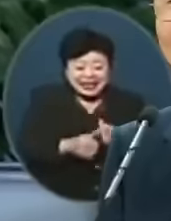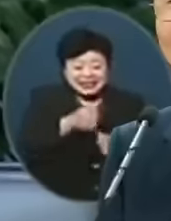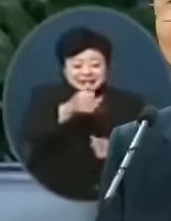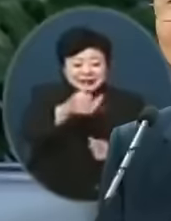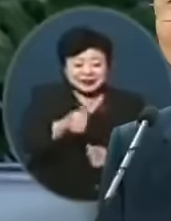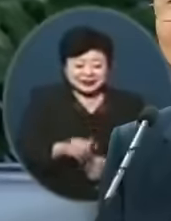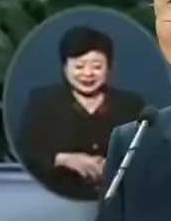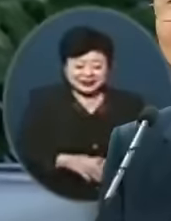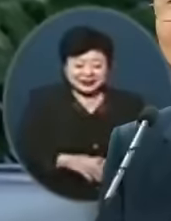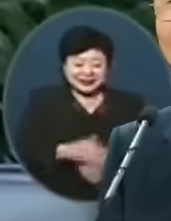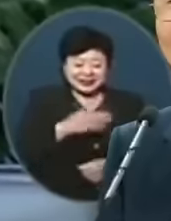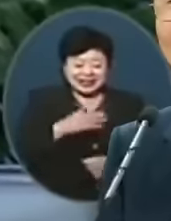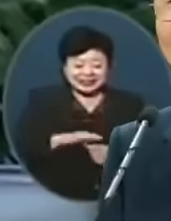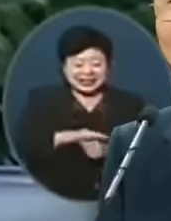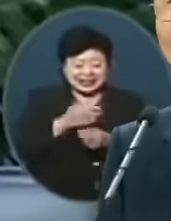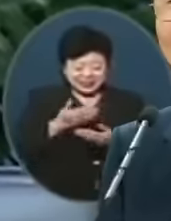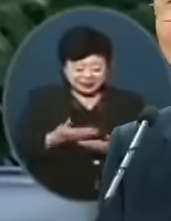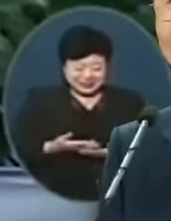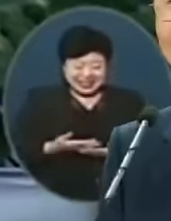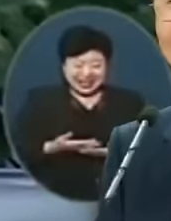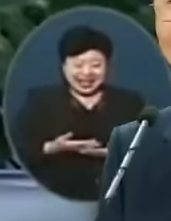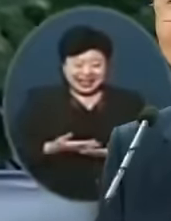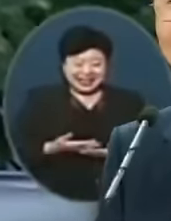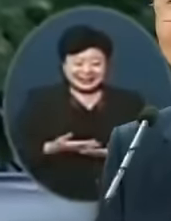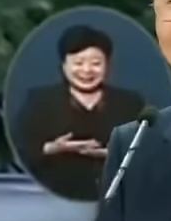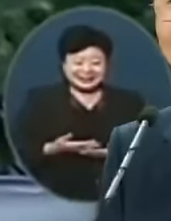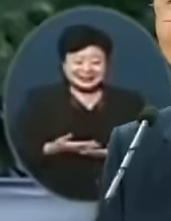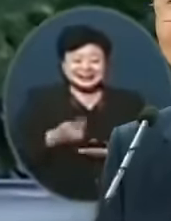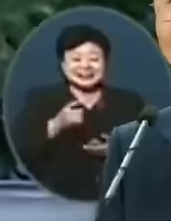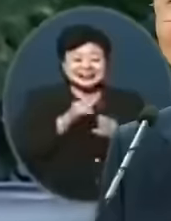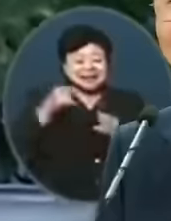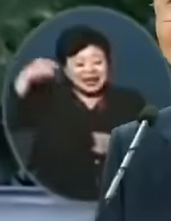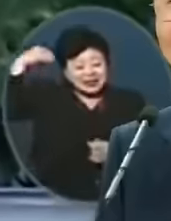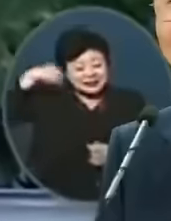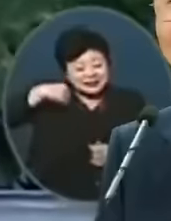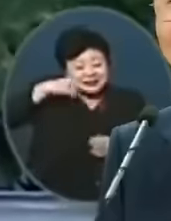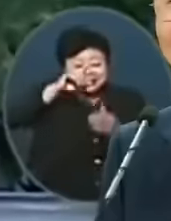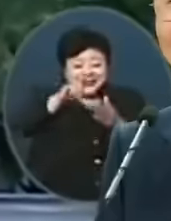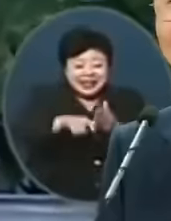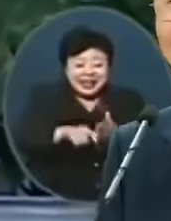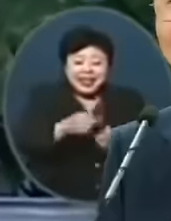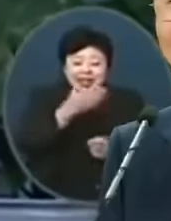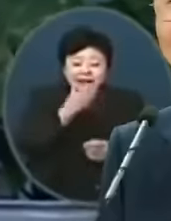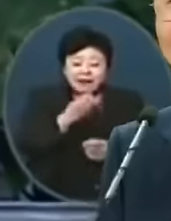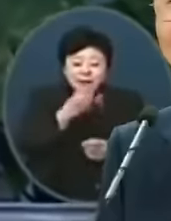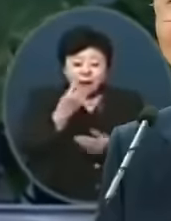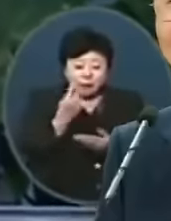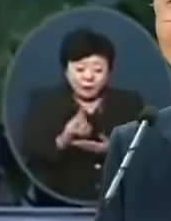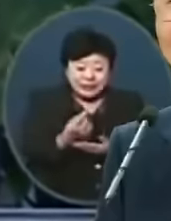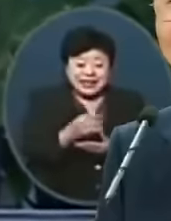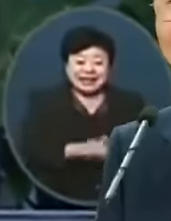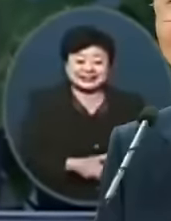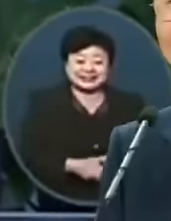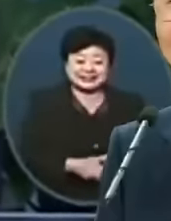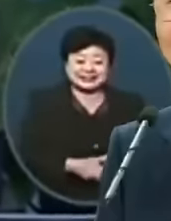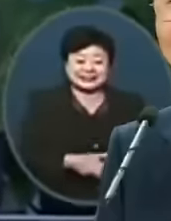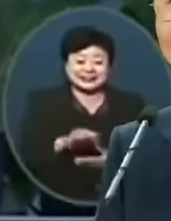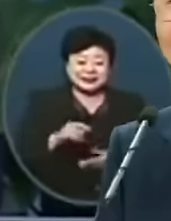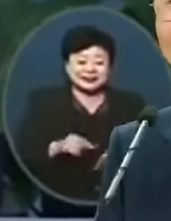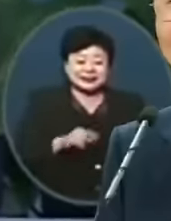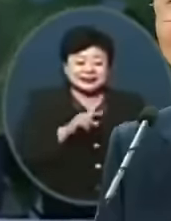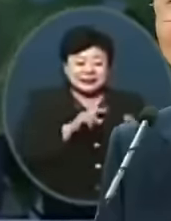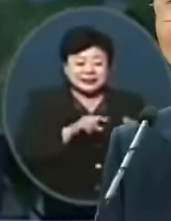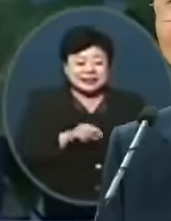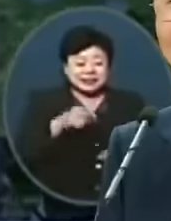하나님이 나를 사랑해 주신다. 그 사랑을 느낄 때 행복이 따라오는 것입니다. 스바냐서